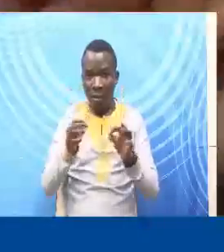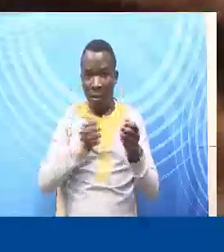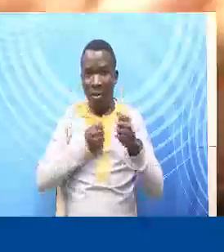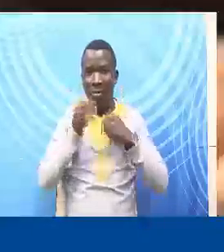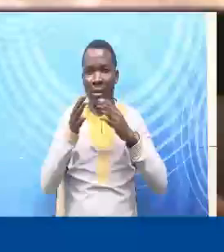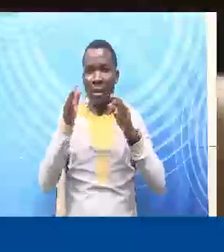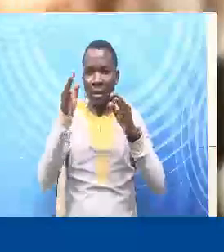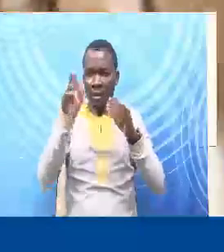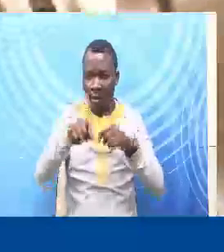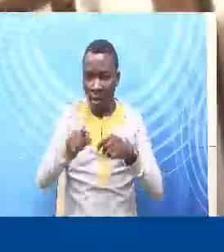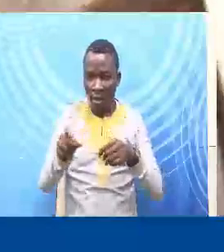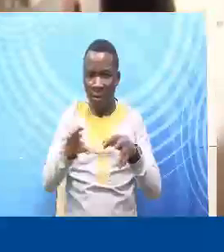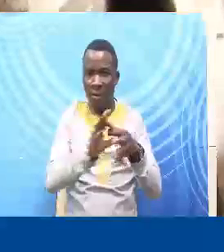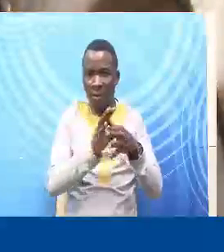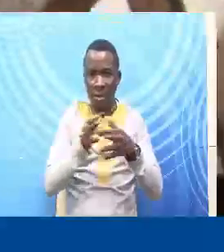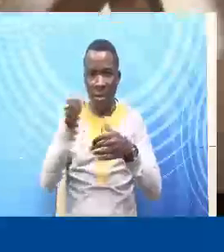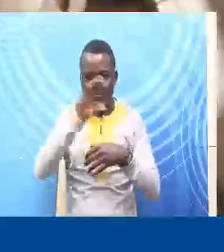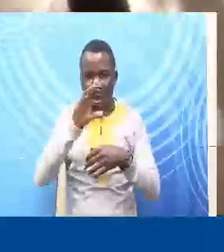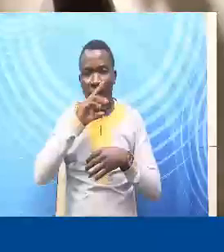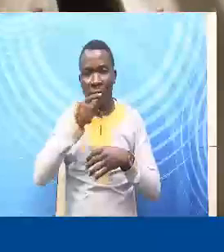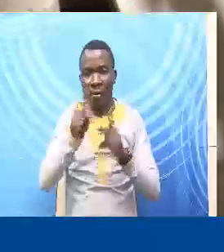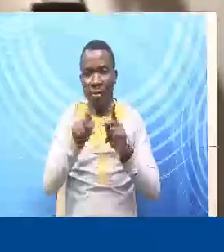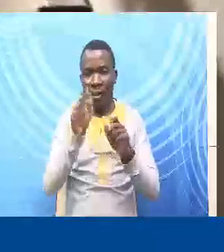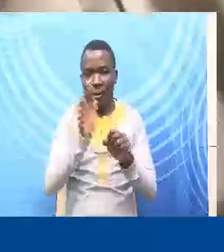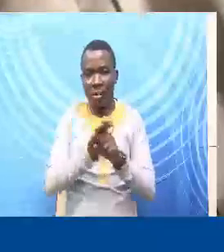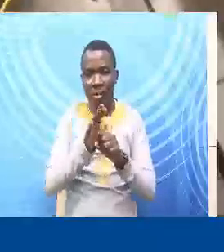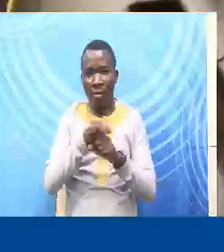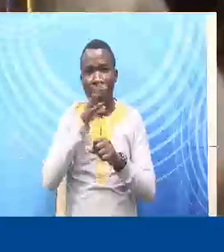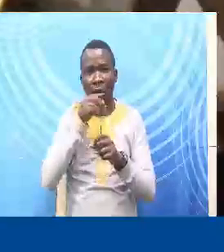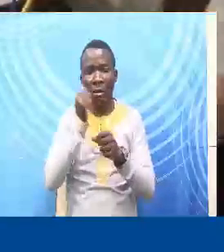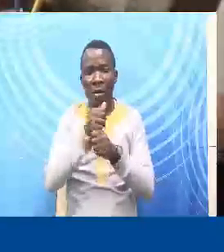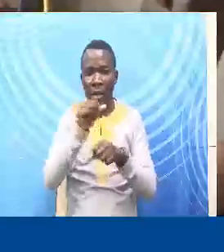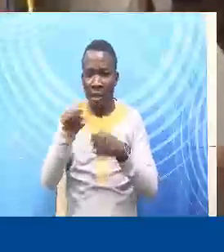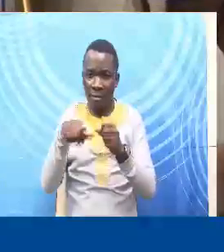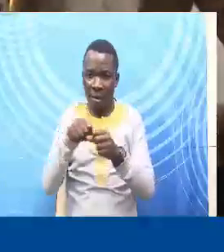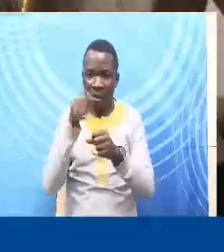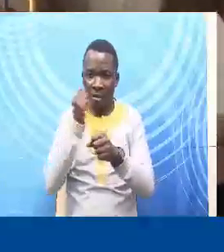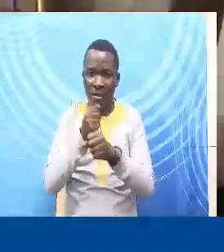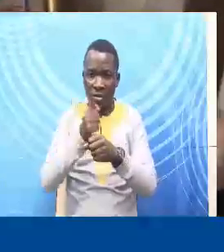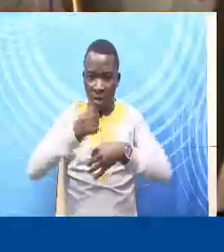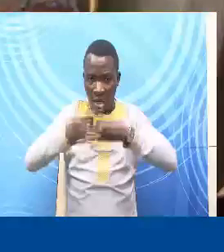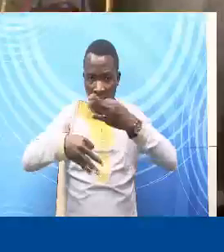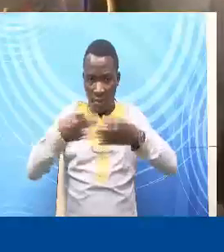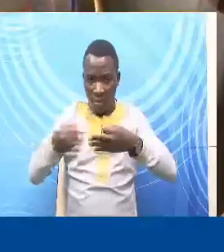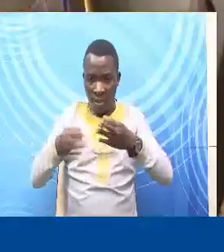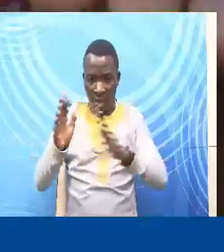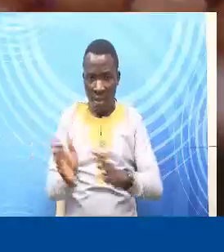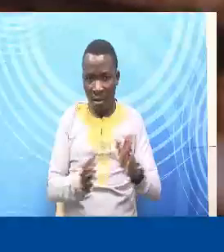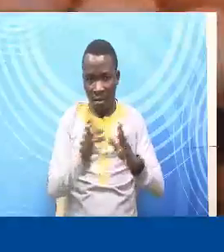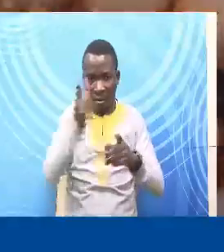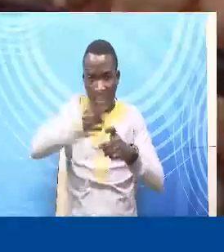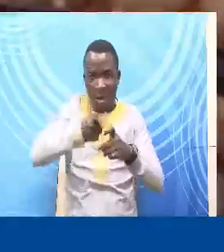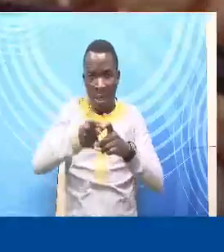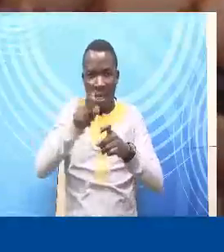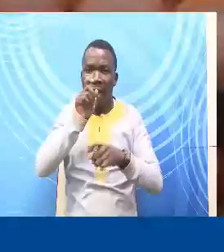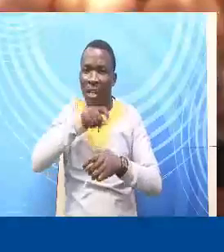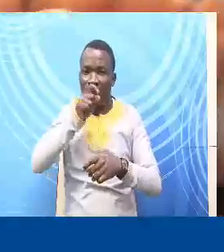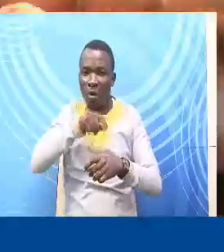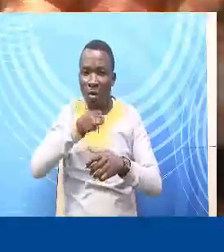hamwe bagashaka ibisubizo bya benshi. Umugabo Spirie akora ibijyanye no gukora imashini zituraga amagi y'inkoko, mu gihe izi mashini